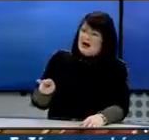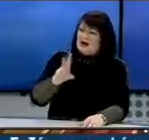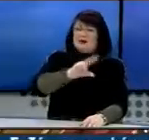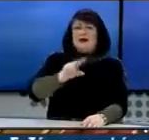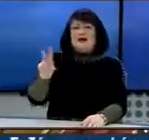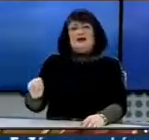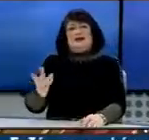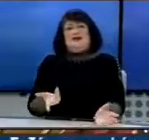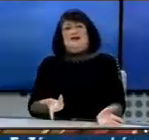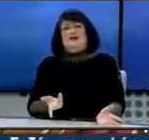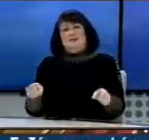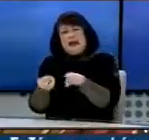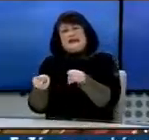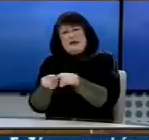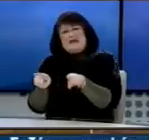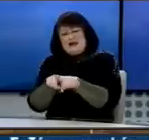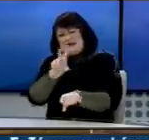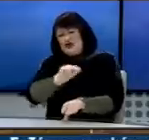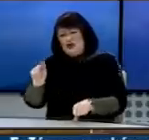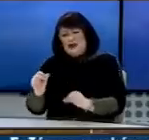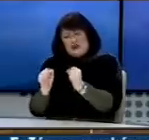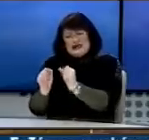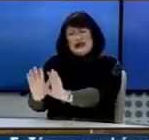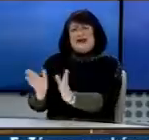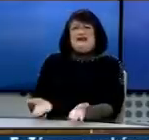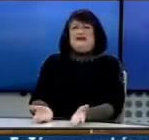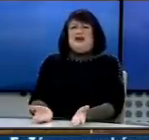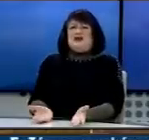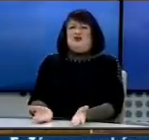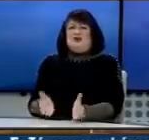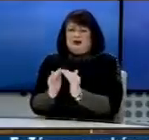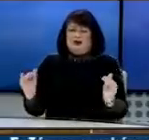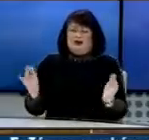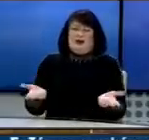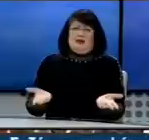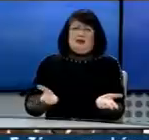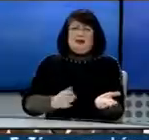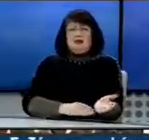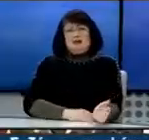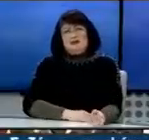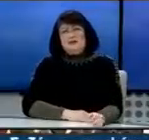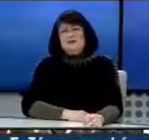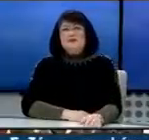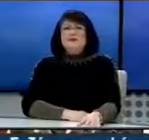σας μαζί του συνέχεια. Συγκρατήστε τον. Συγκρατήστε τον.